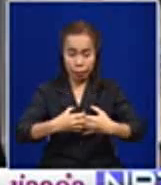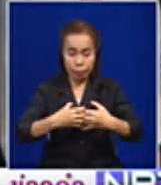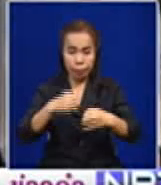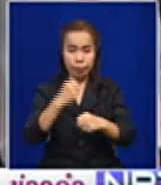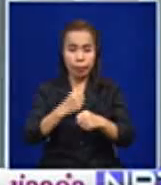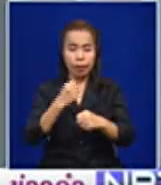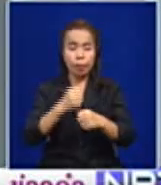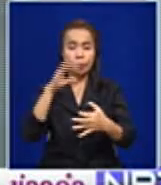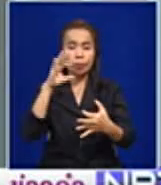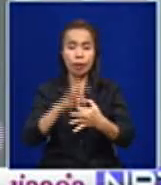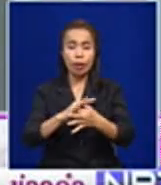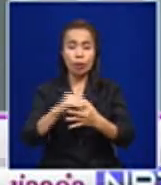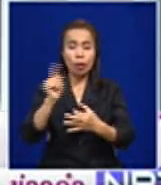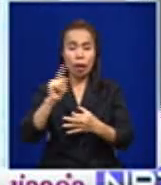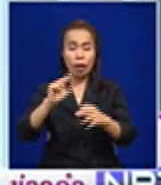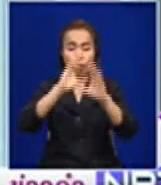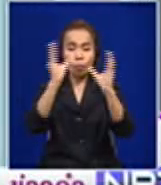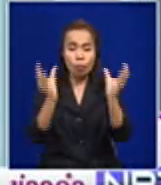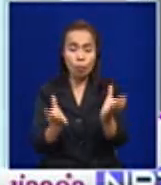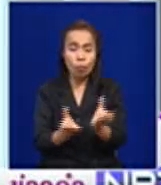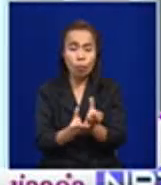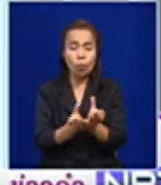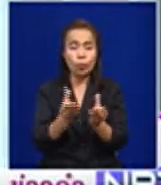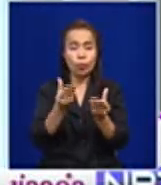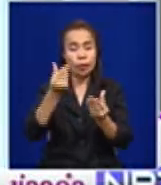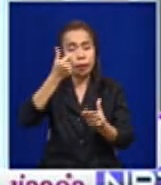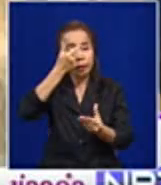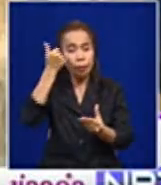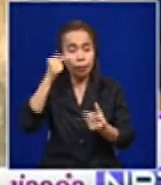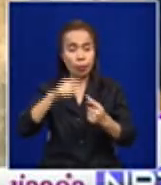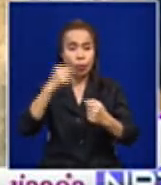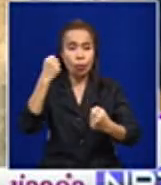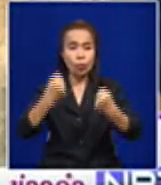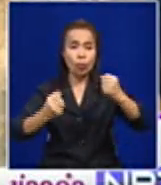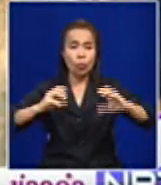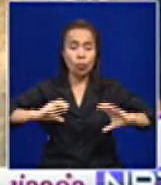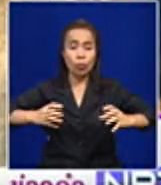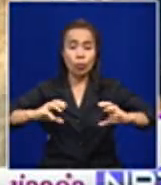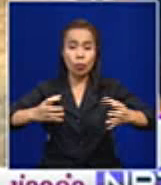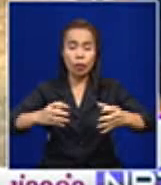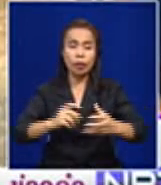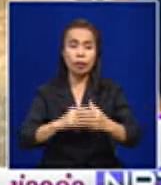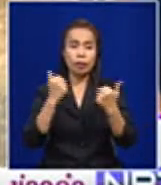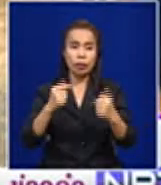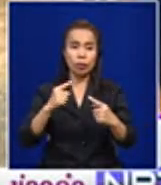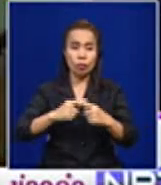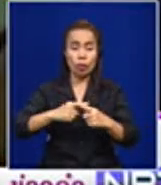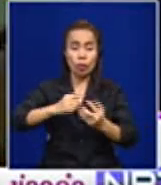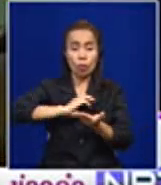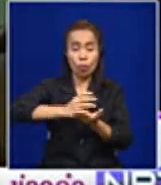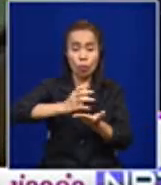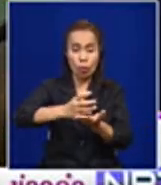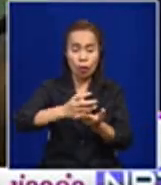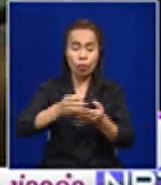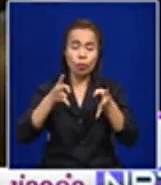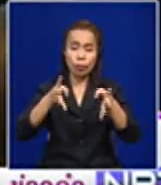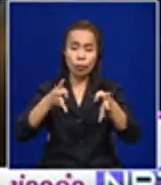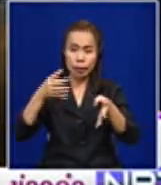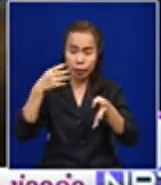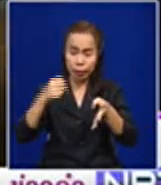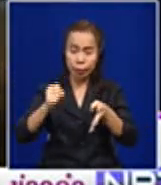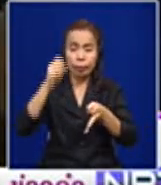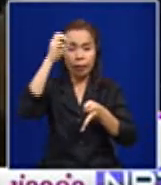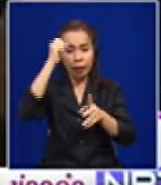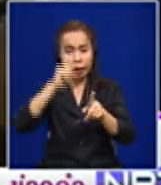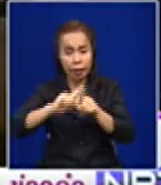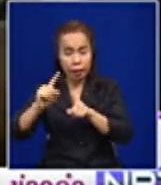รถยนต์กลุ่มบริษัทโอตานิตำบลบางแก้วอำเภอนครชัยศรีจังหวัดนครปฐมซึ่งผลิตยางรถบรรทุกรถโดยสารและปัจจุบันนั้นเป็นผู้